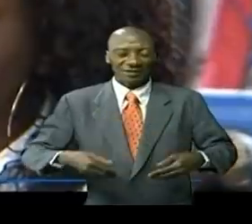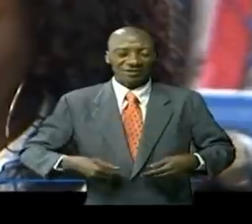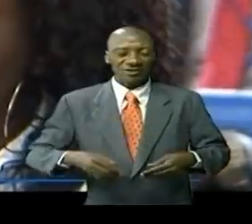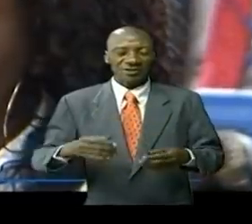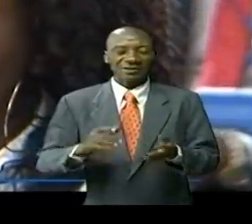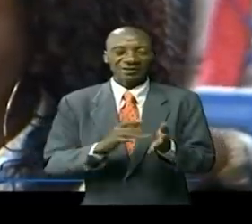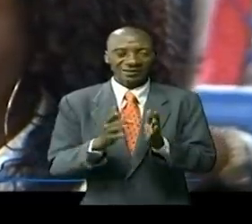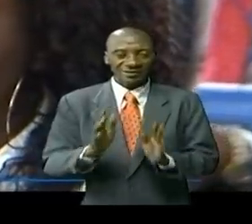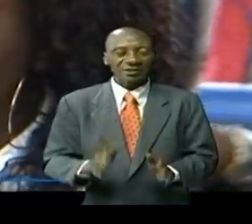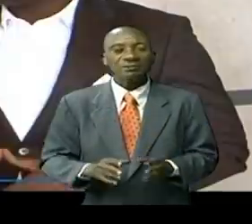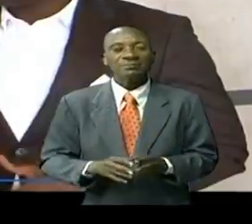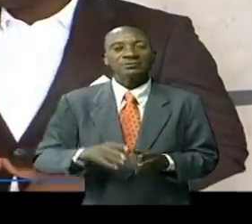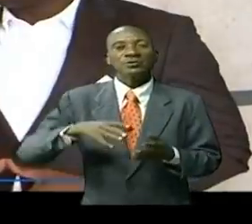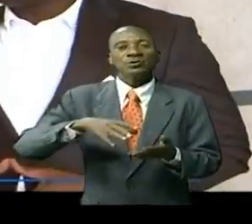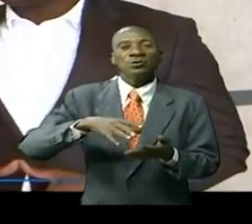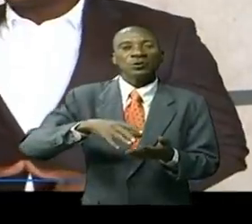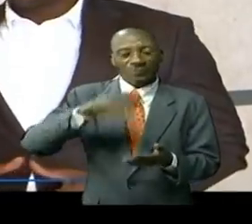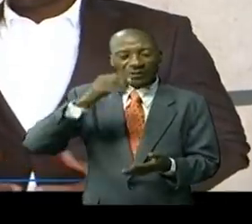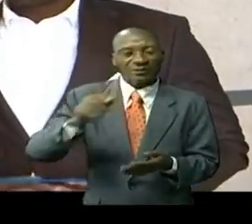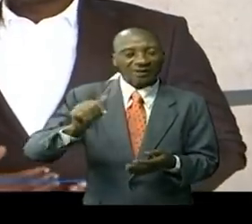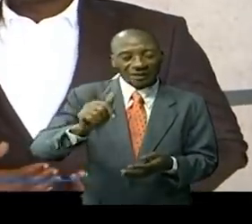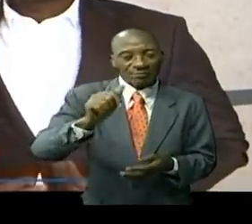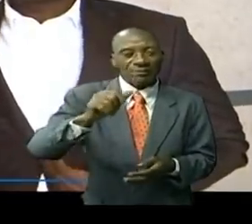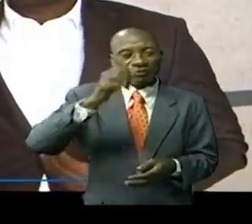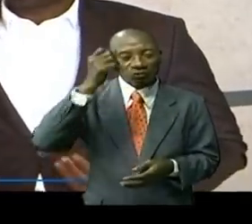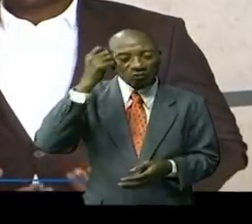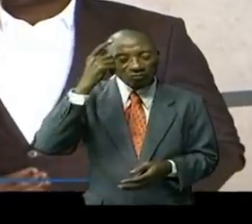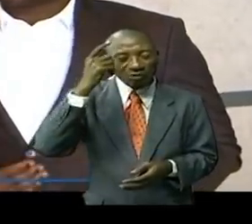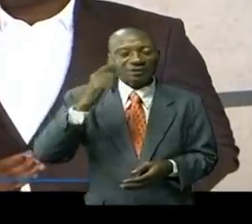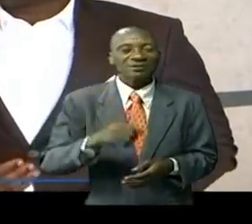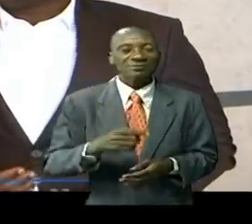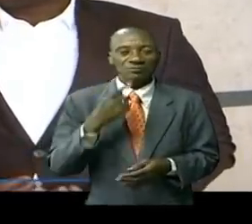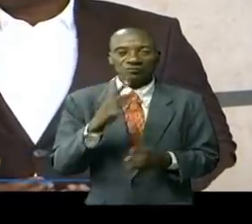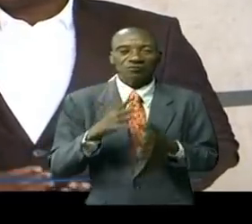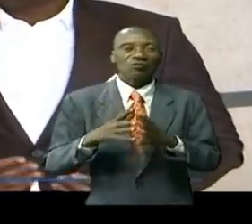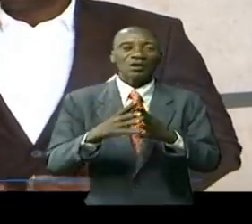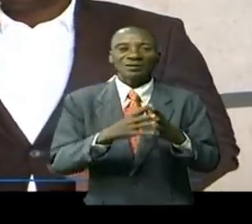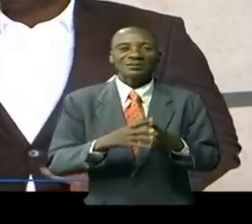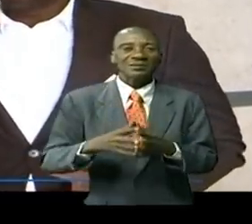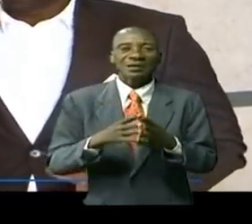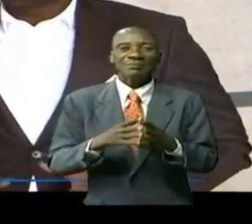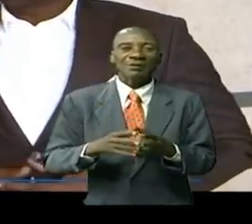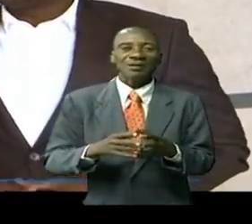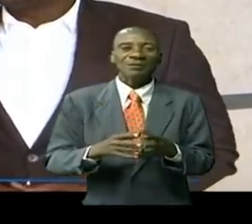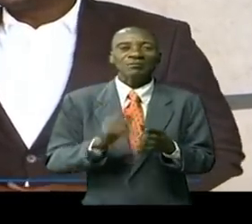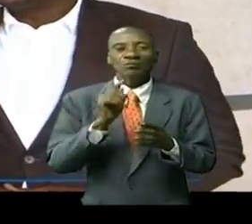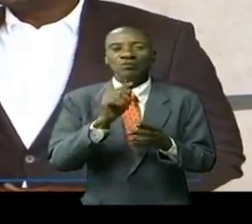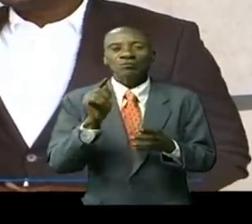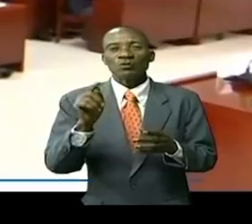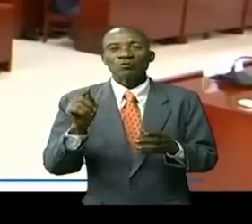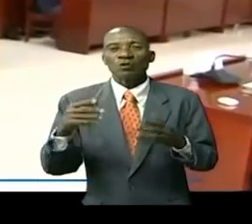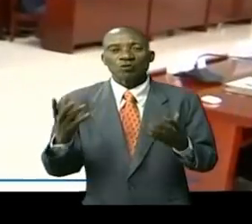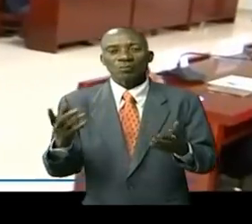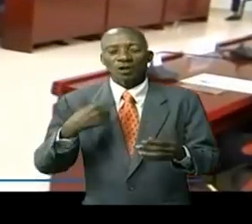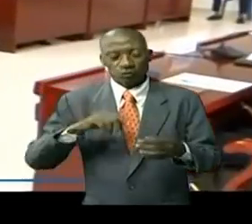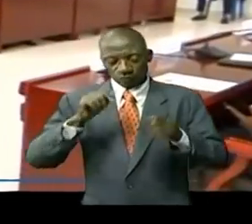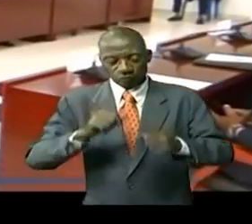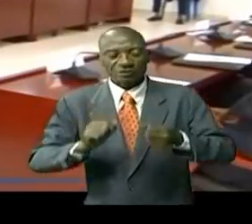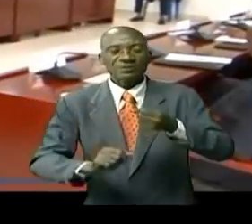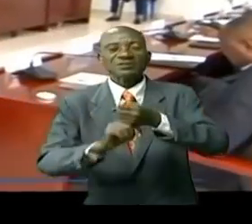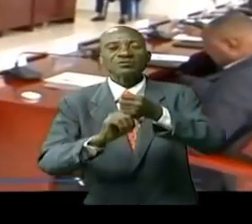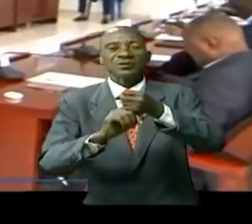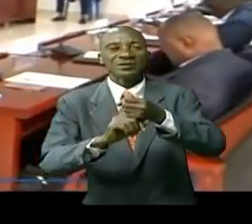qu'ils ont comme challenge, ce qu'ils ont comme difficulté et voir ensemble à quel point, dans quelle mesure nous pouvons les aider. Le responsable